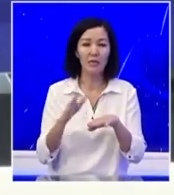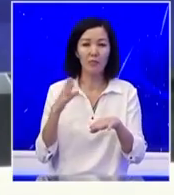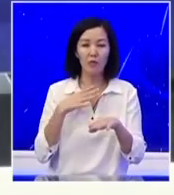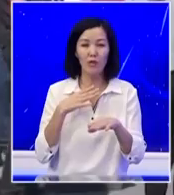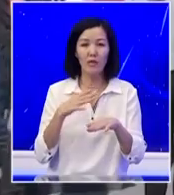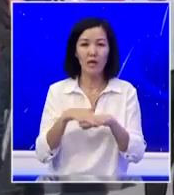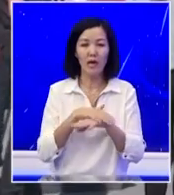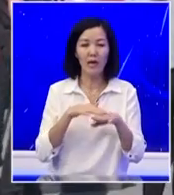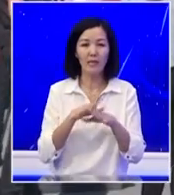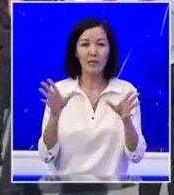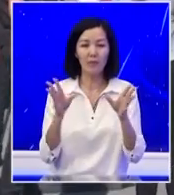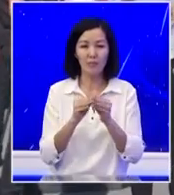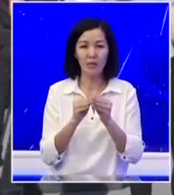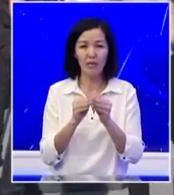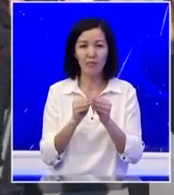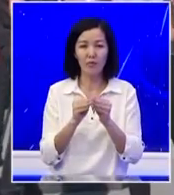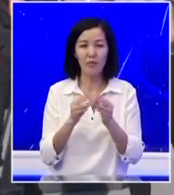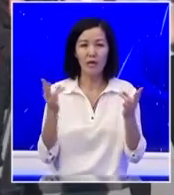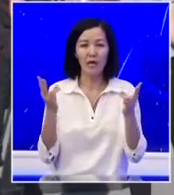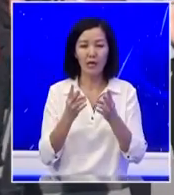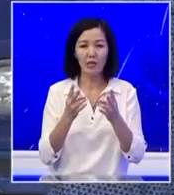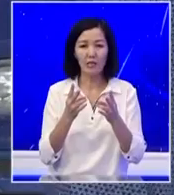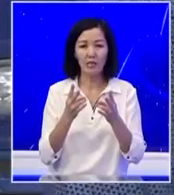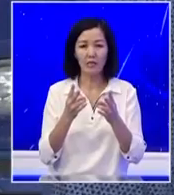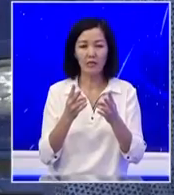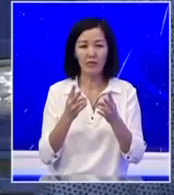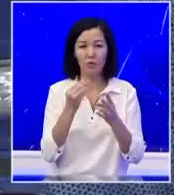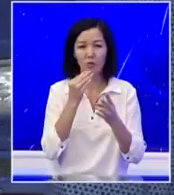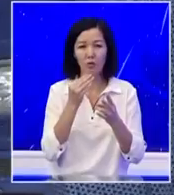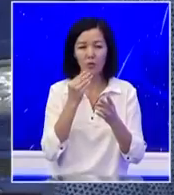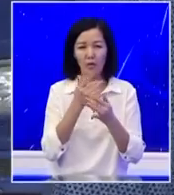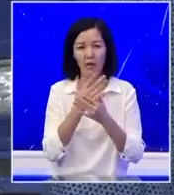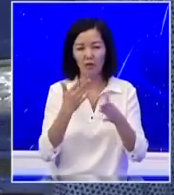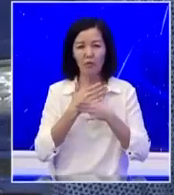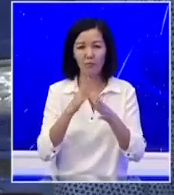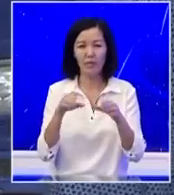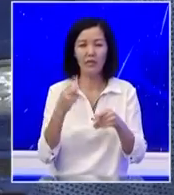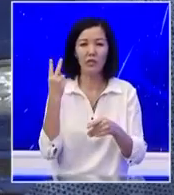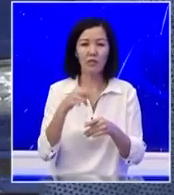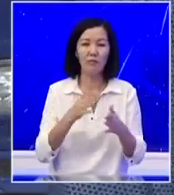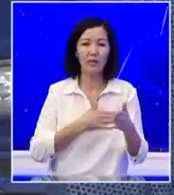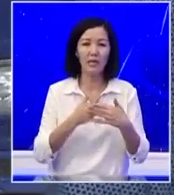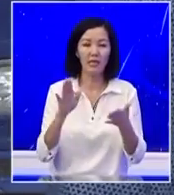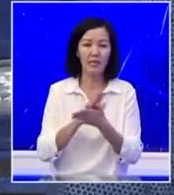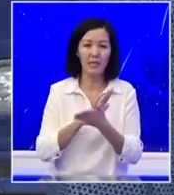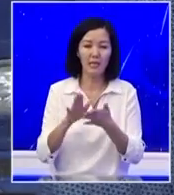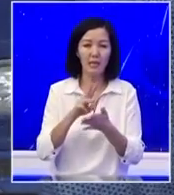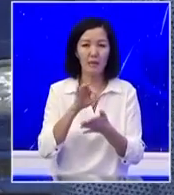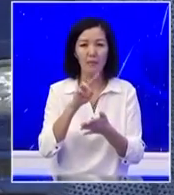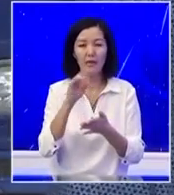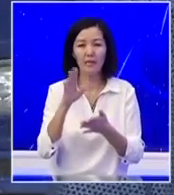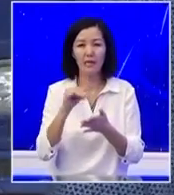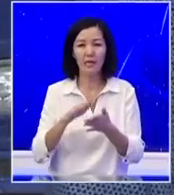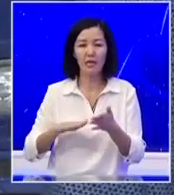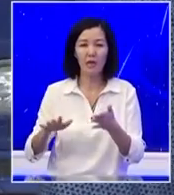болып, қастарынан табылып, қажеттеріне жарамақ. Сол облыс деңгейінде осы 20-ға жуық еріктілеріміз сол Мақтарал ауданына барып,